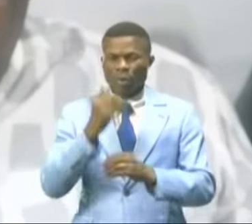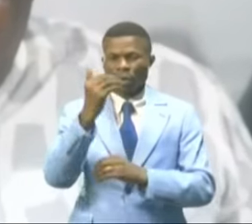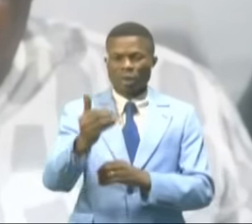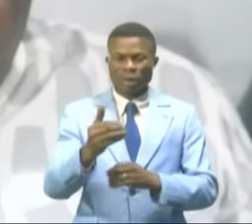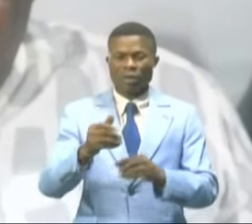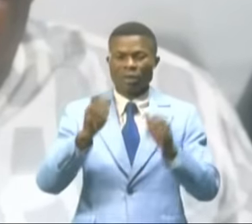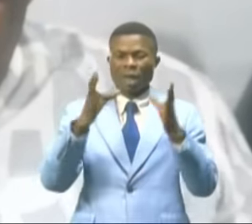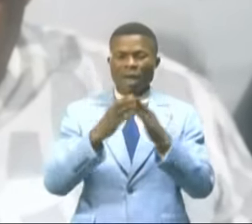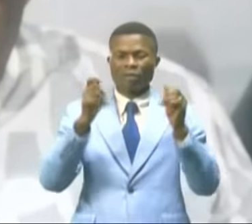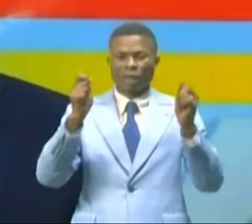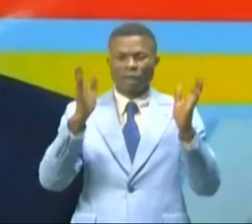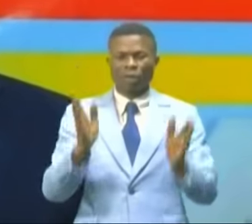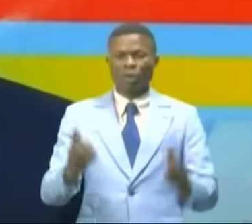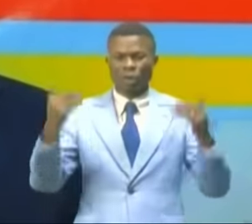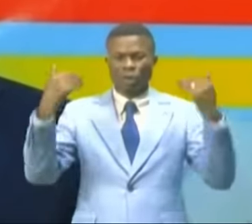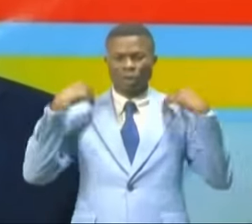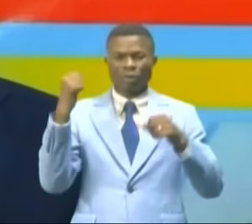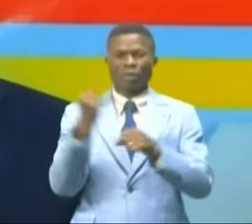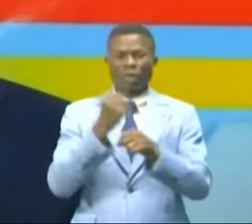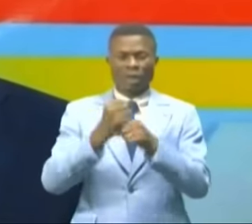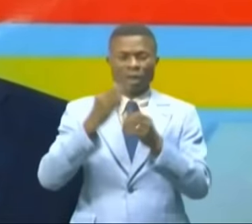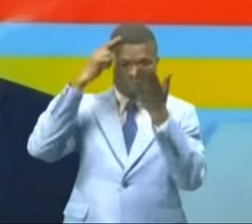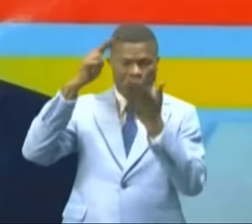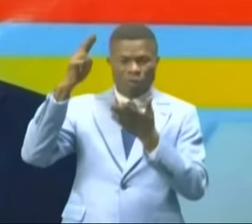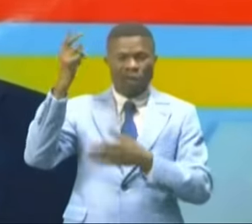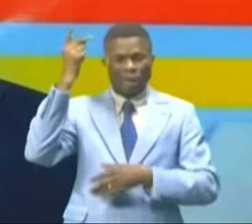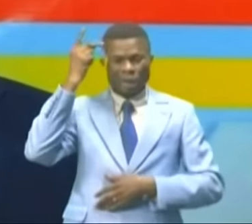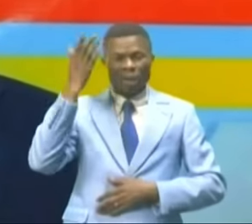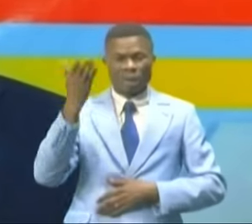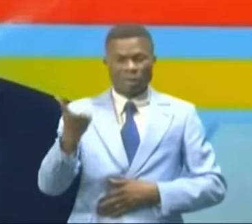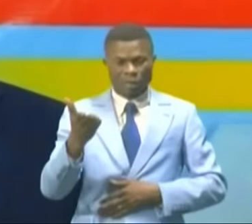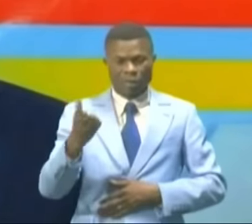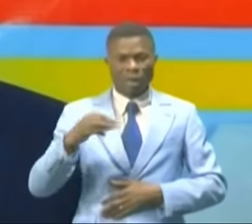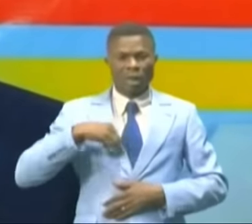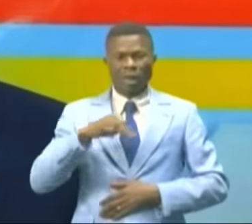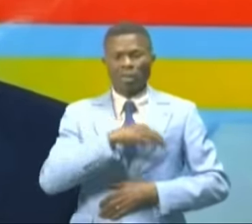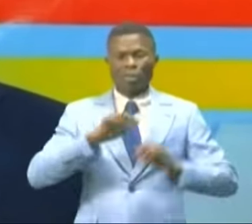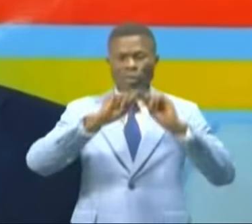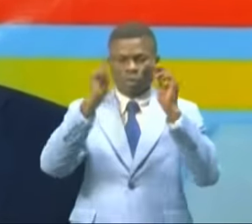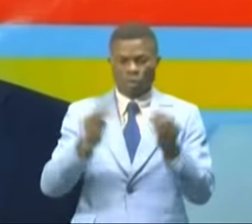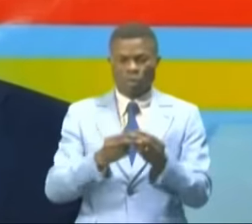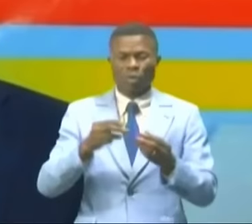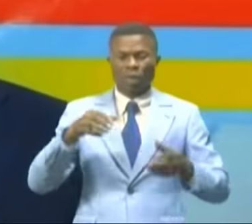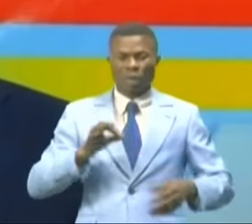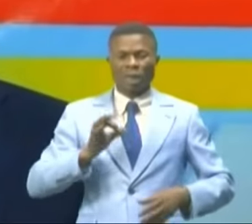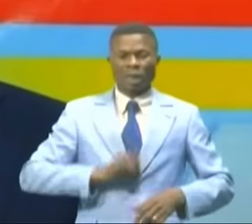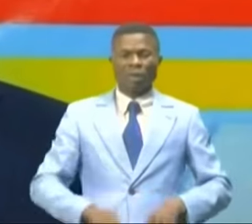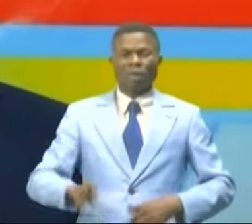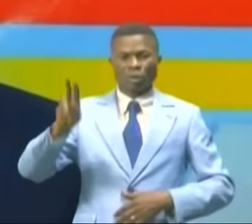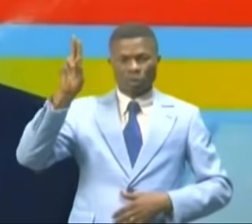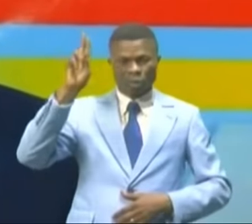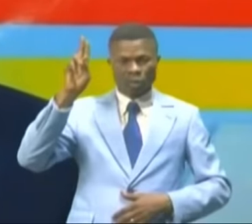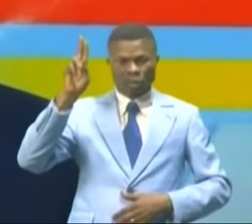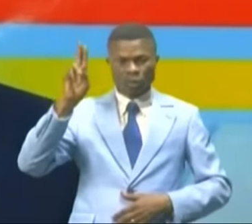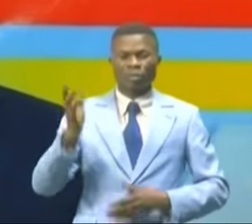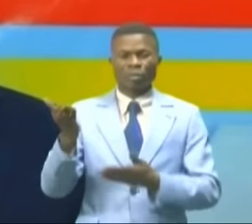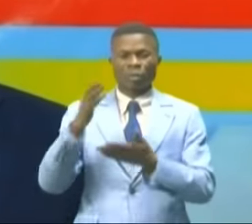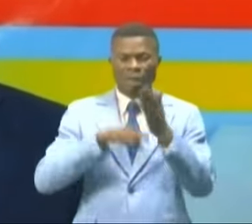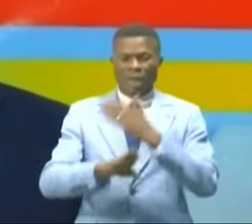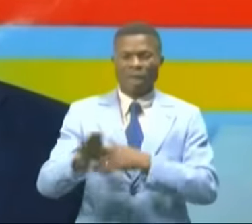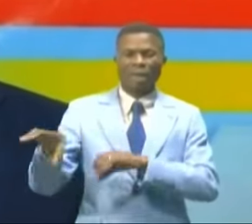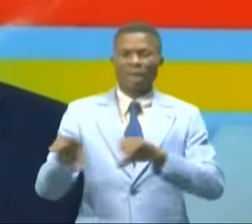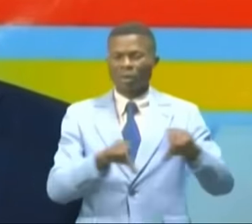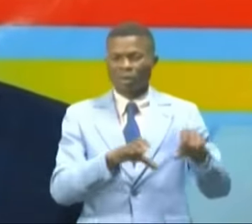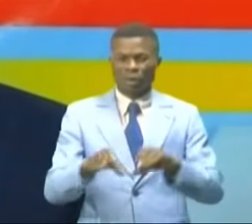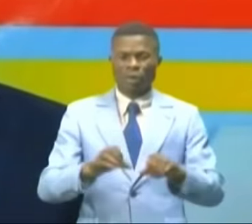presse par le chef des travaux Célestin Tondi, qui colla, membre du club des élites de l'UDPS, rentre dans une action